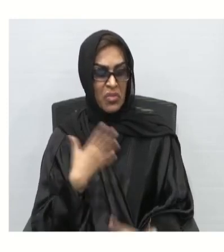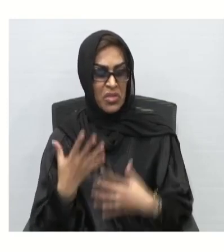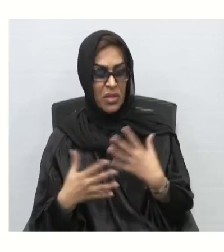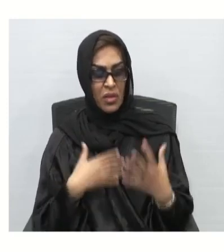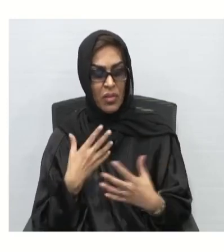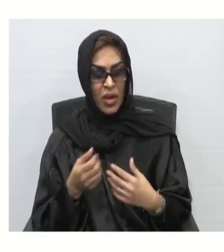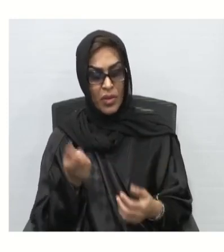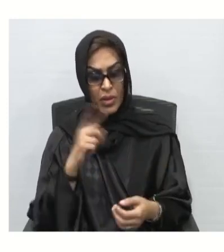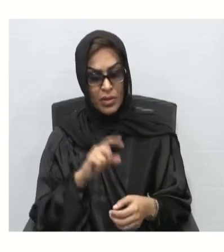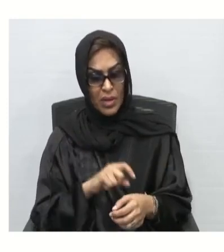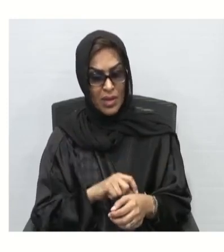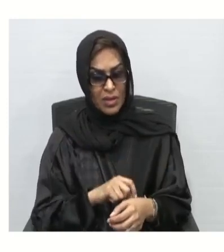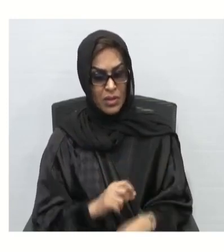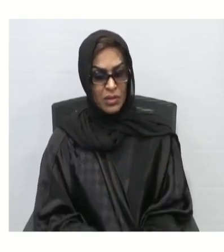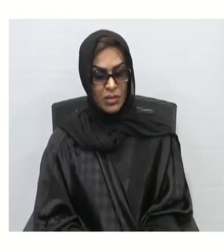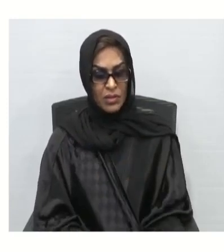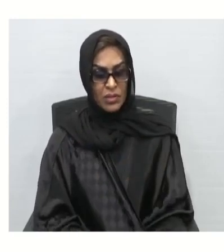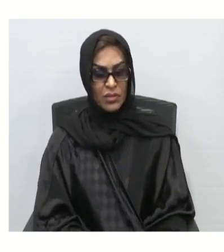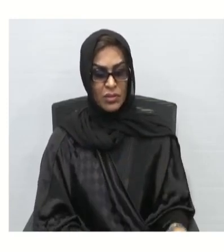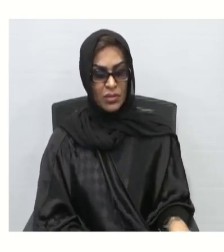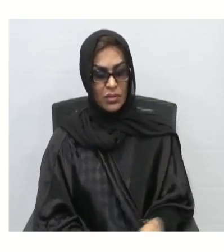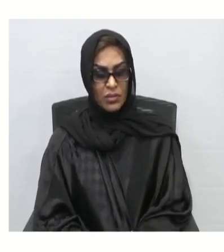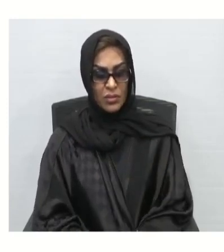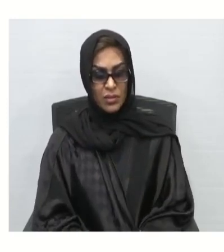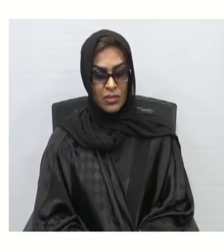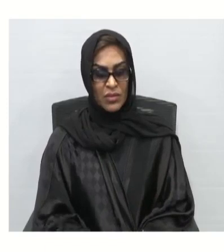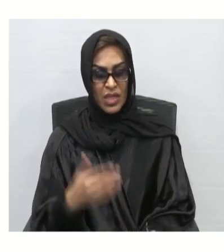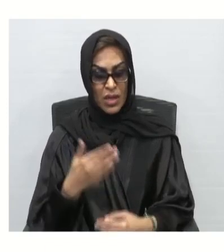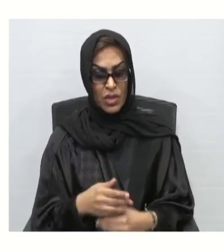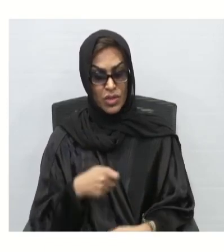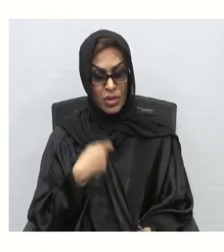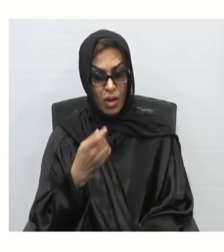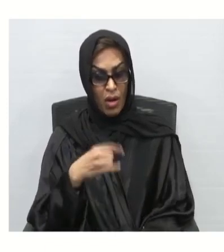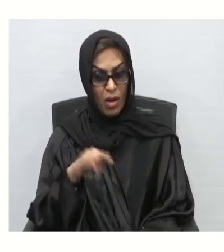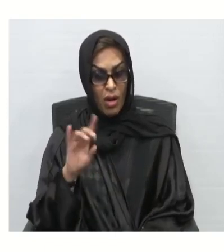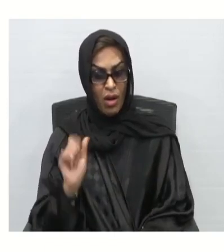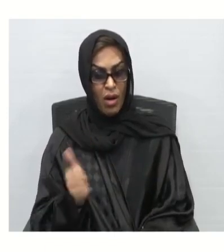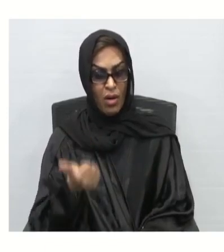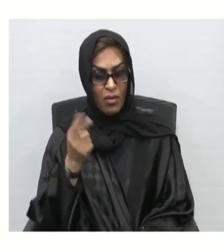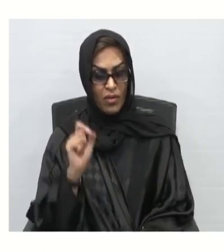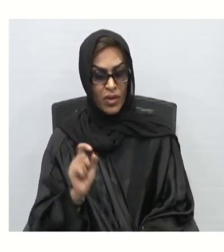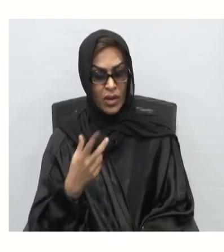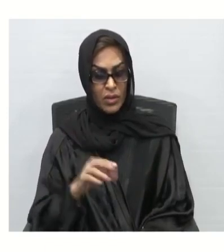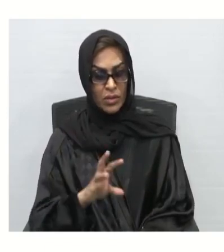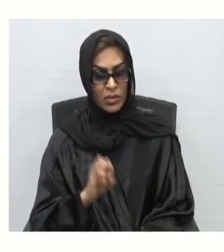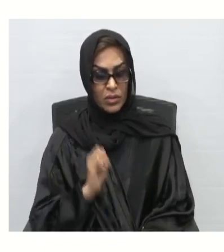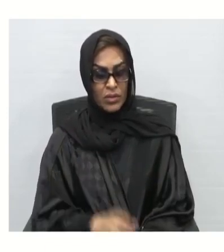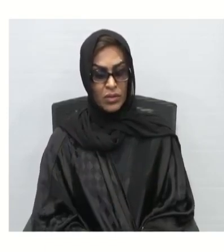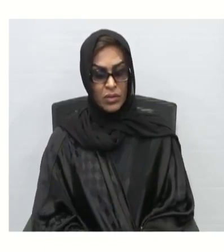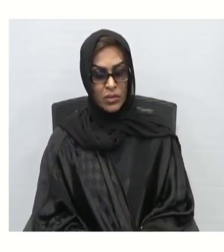ولكن بعض الناس يصل الامر بهم الى حد الاسراف في هذا الشراء